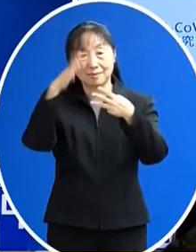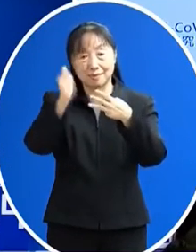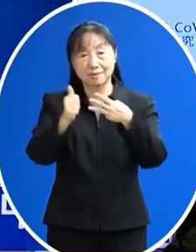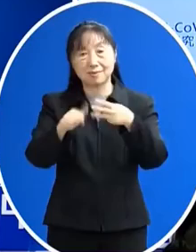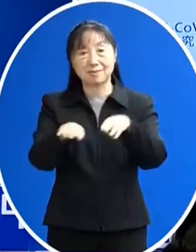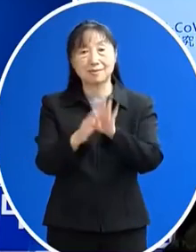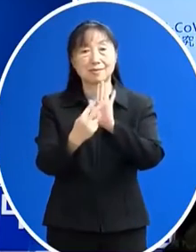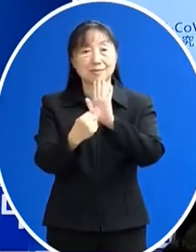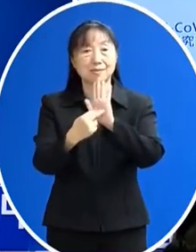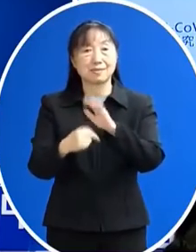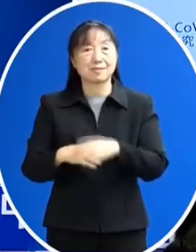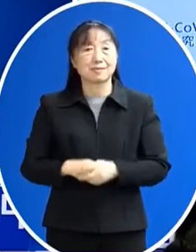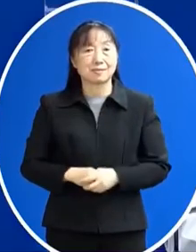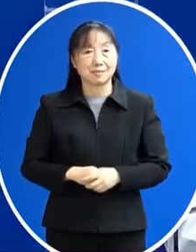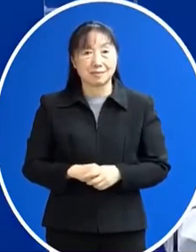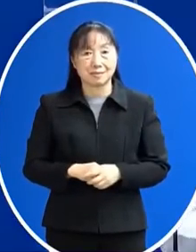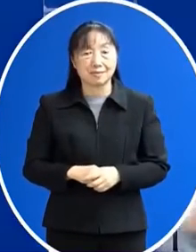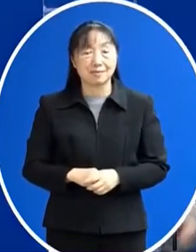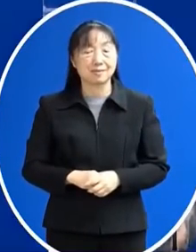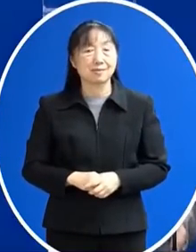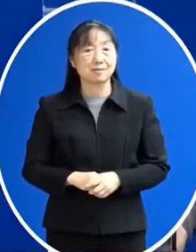告。